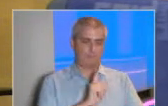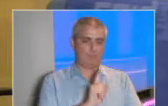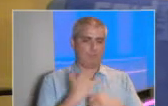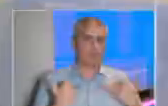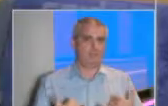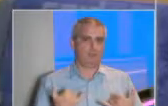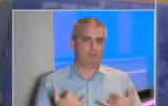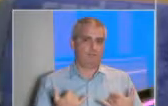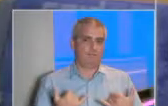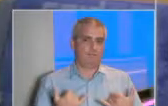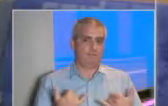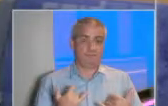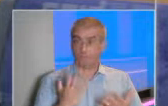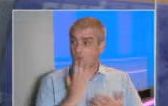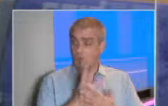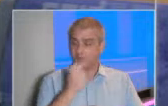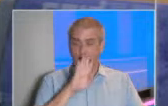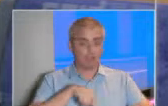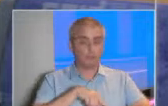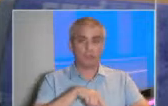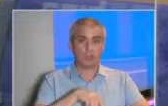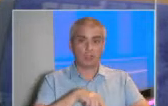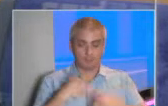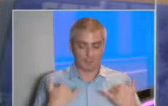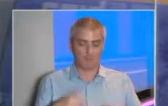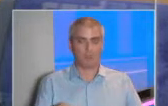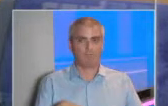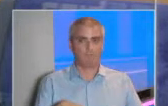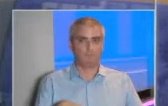הזו. בתוך 24 שעות מעכשיו